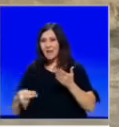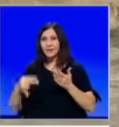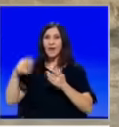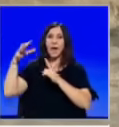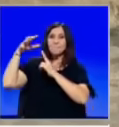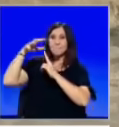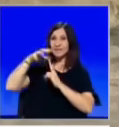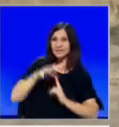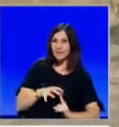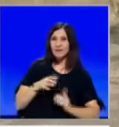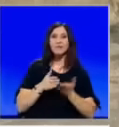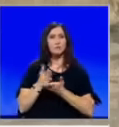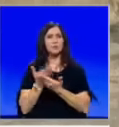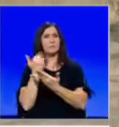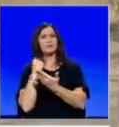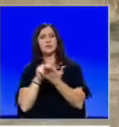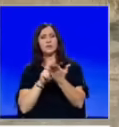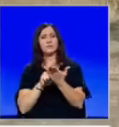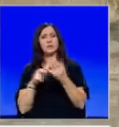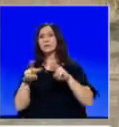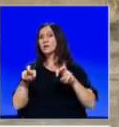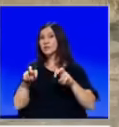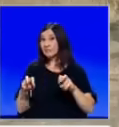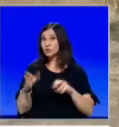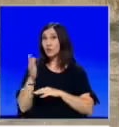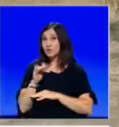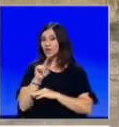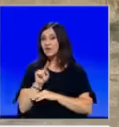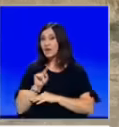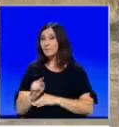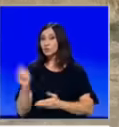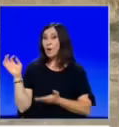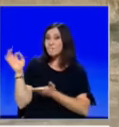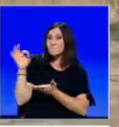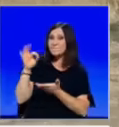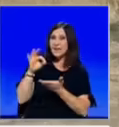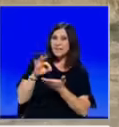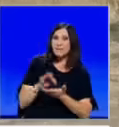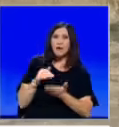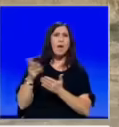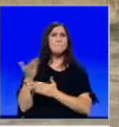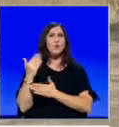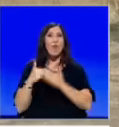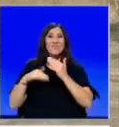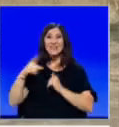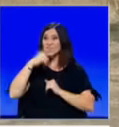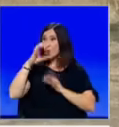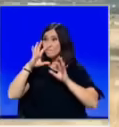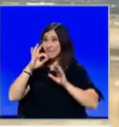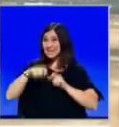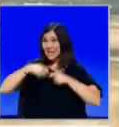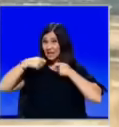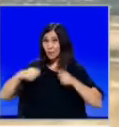приземяване. Според предварителни изчисления на разследващите обаче, въпросното приземяване е било с над 150 км в